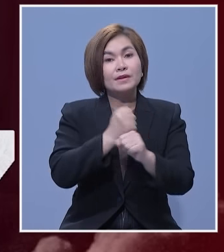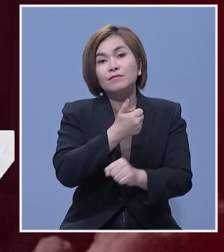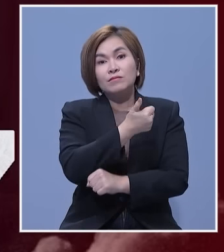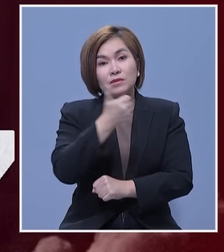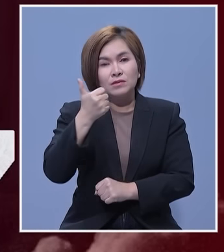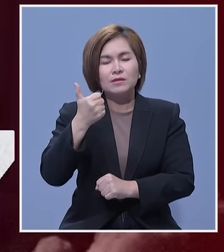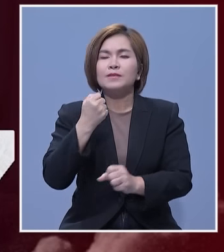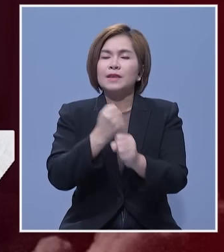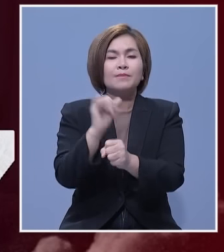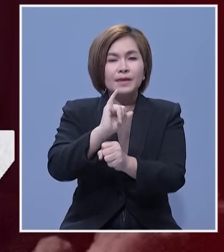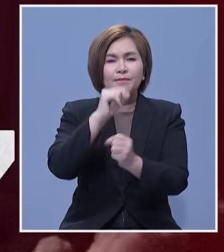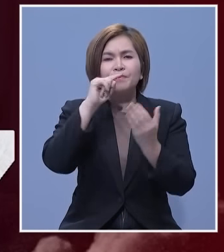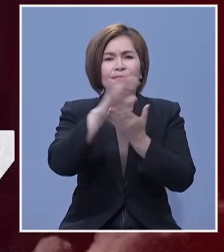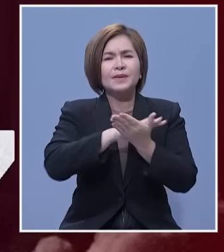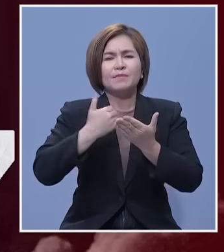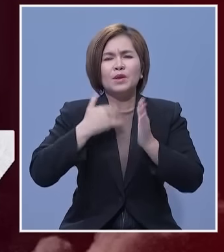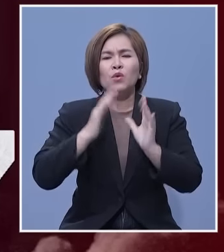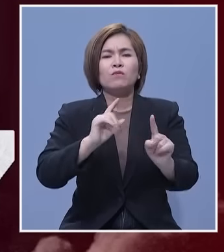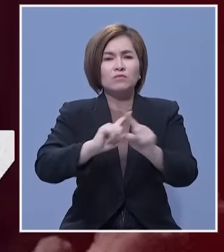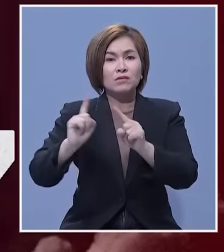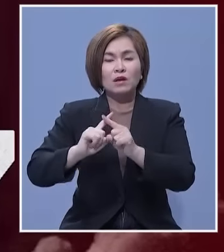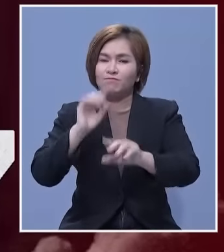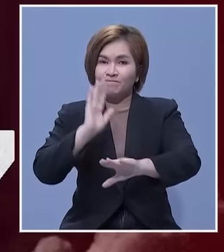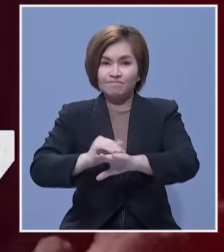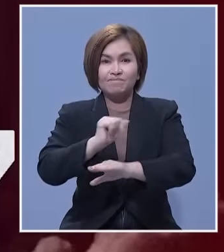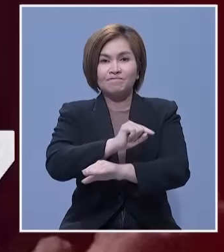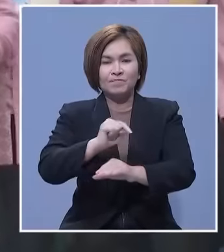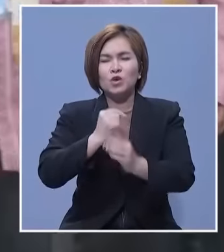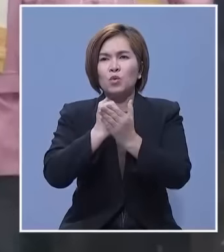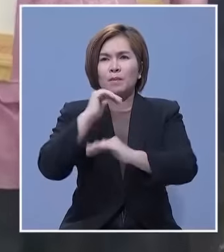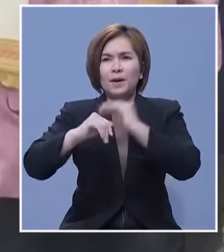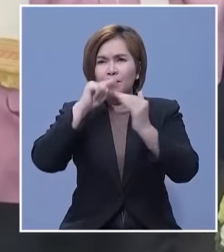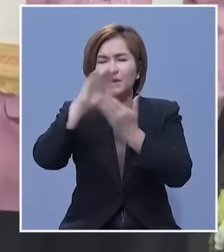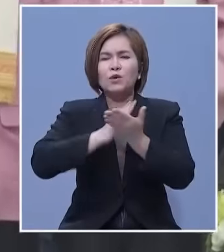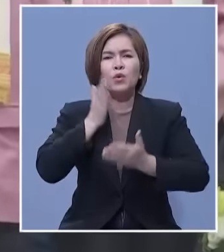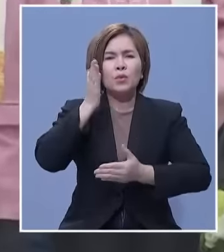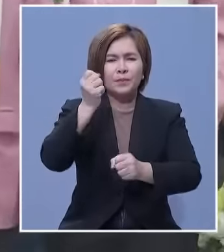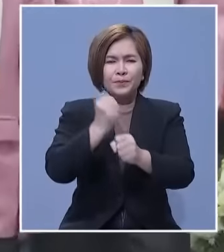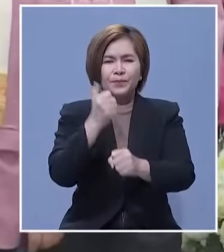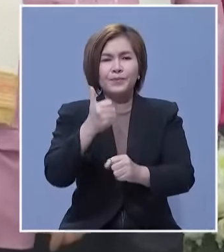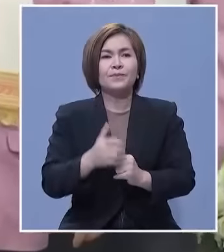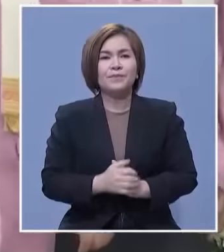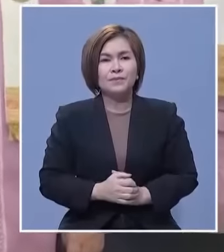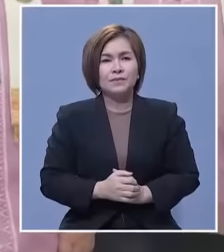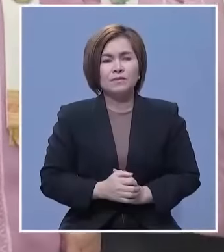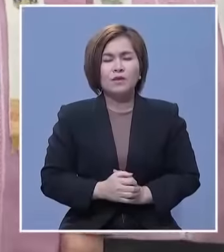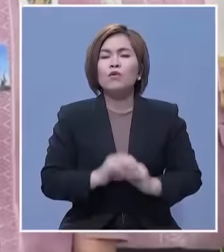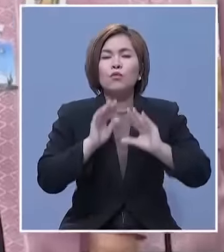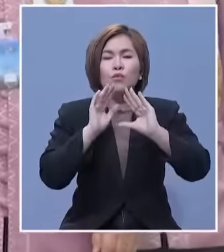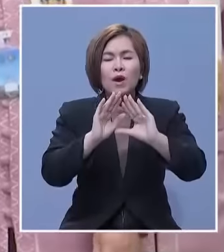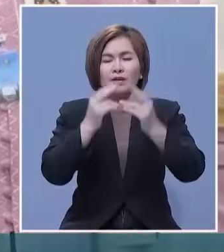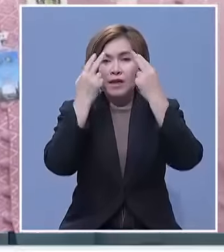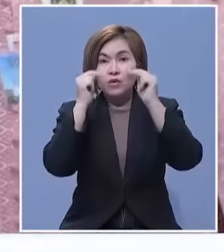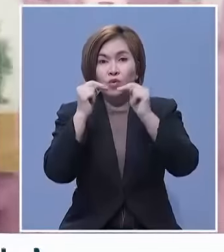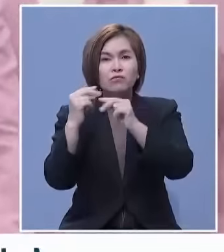ได้ดำเนินการแต่ในประเทศนี้ก็ยังมีคนอีกมากที่มีความสามารถนำพาประเทศต่อไปได้ คือนักข่าวก็ถามว่าจะฝากอะไรนายกค